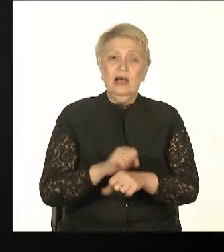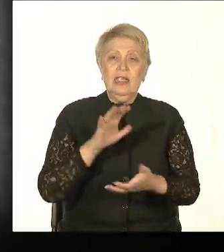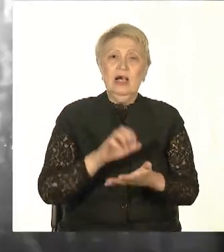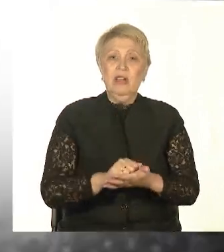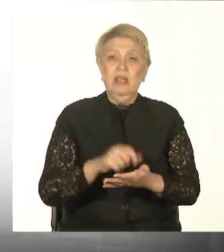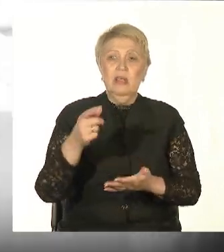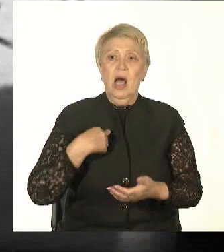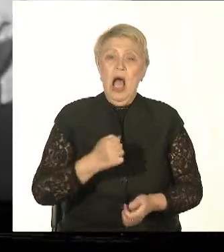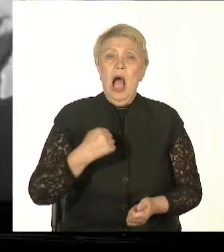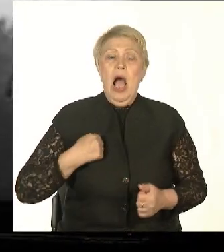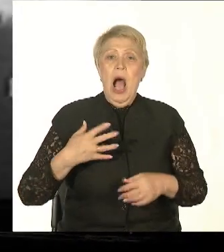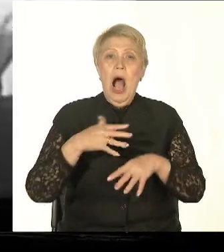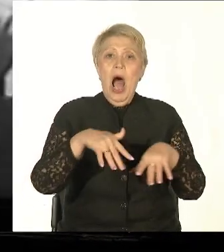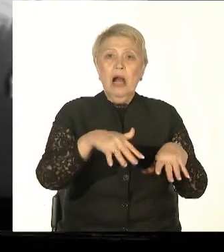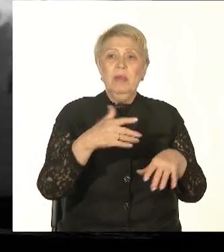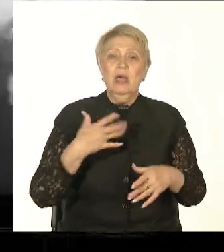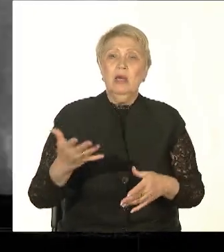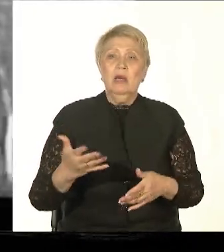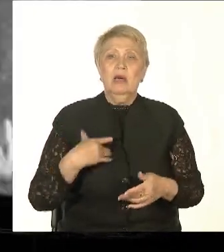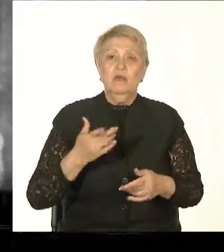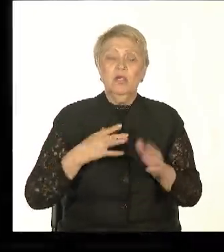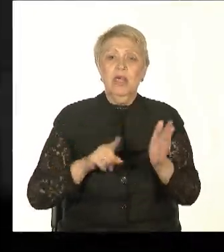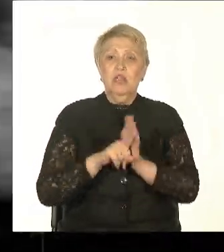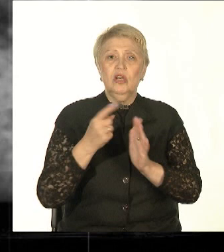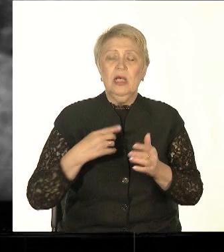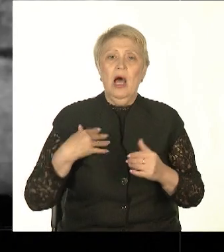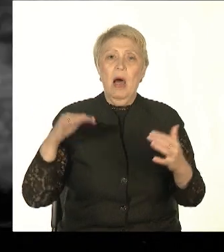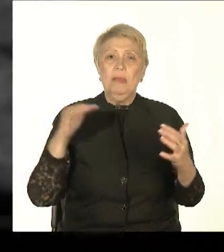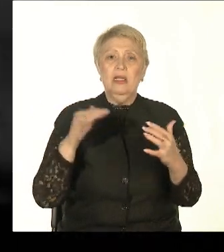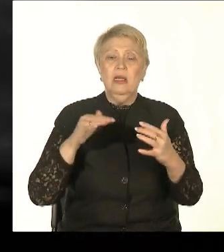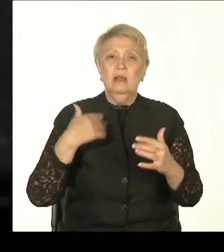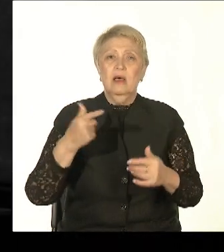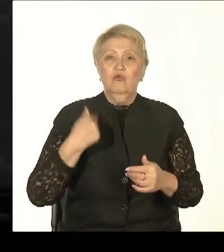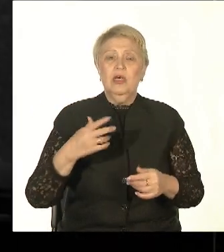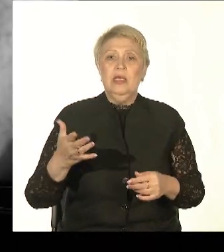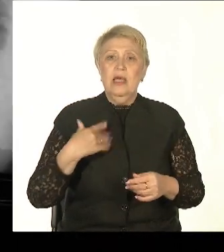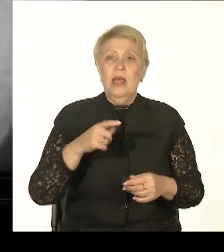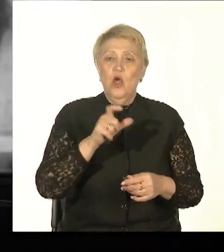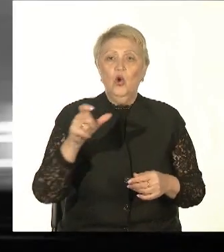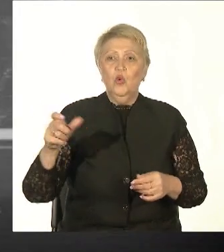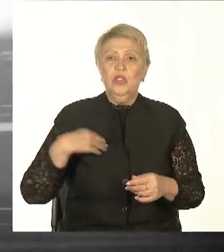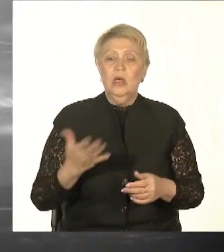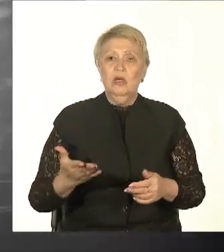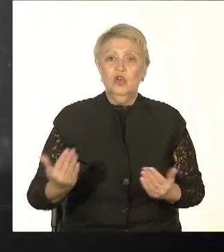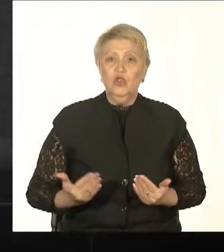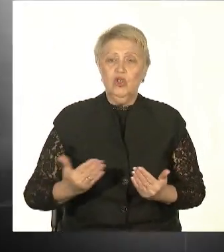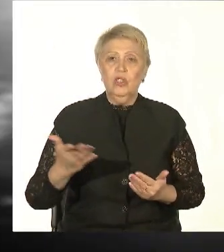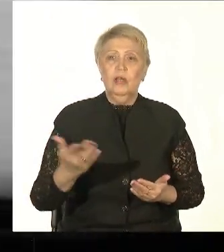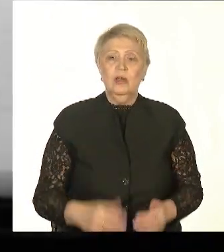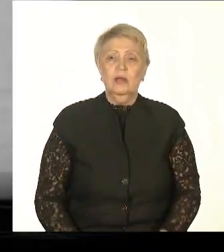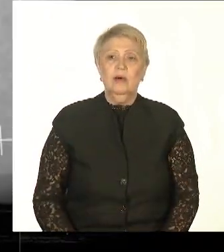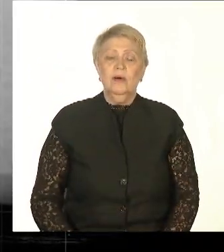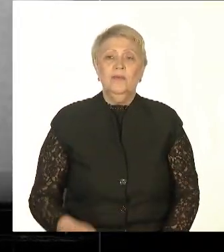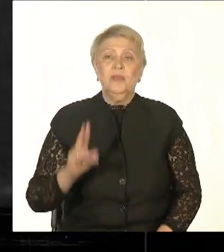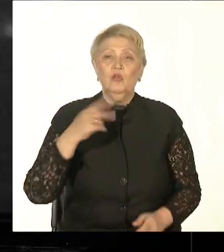гоминдановского генерала Чжан Цуэляна. Начался обстрел наших погранзастав и мирных жителей. Несколько месяцев пограничники отбивались своими